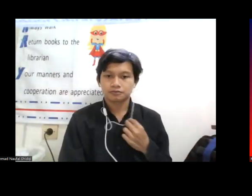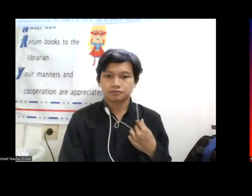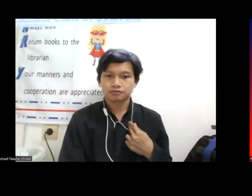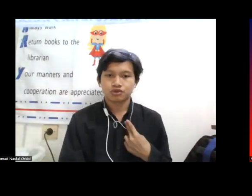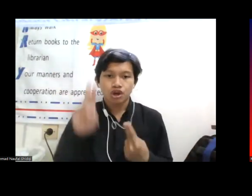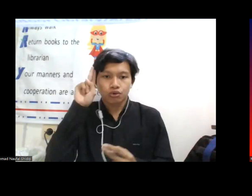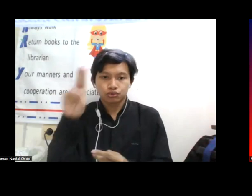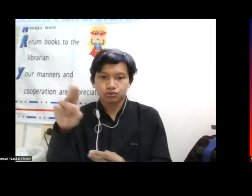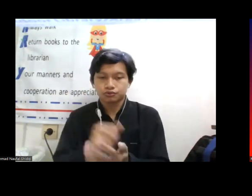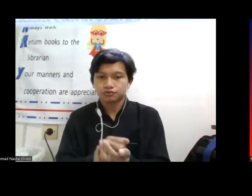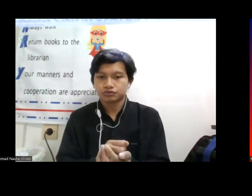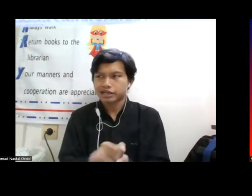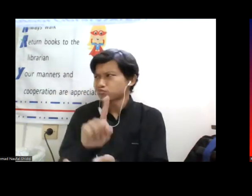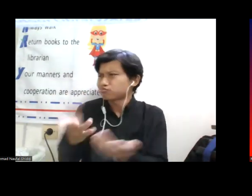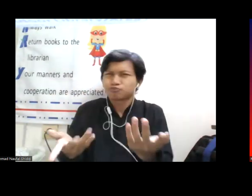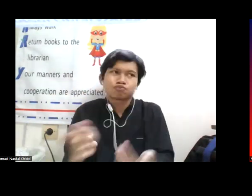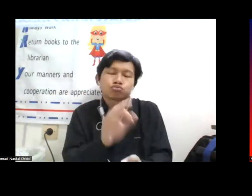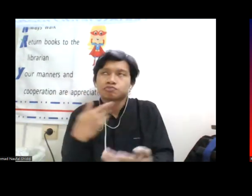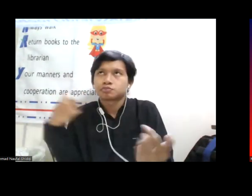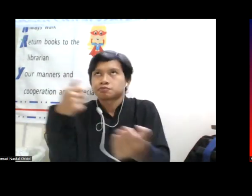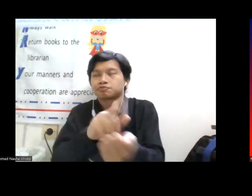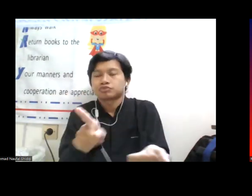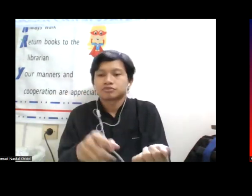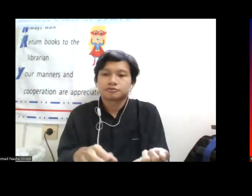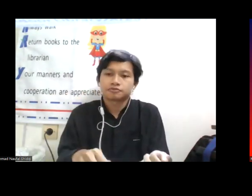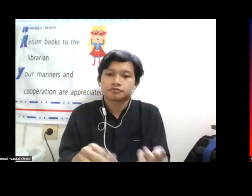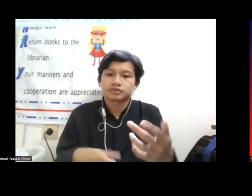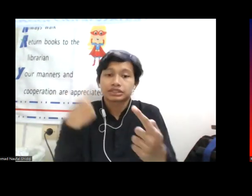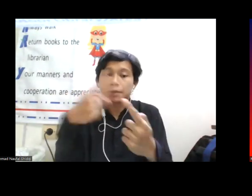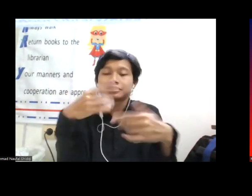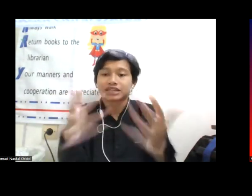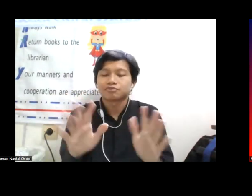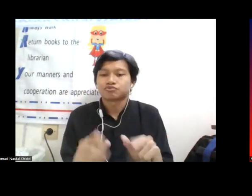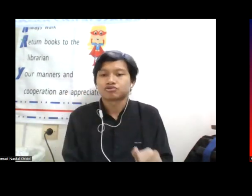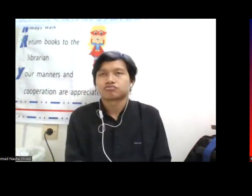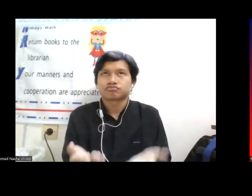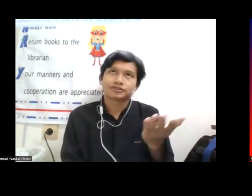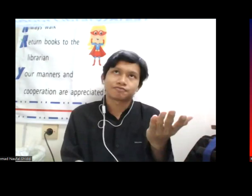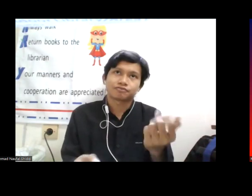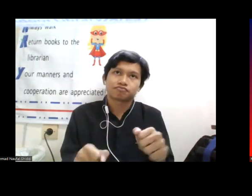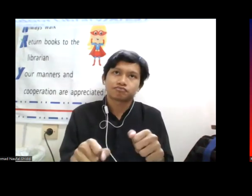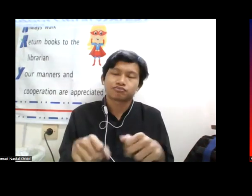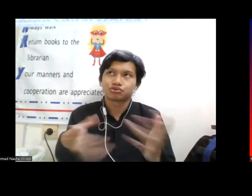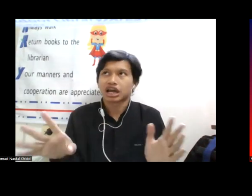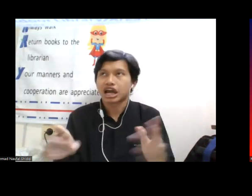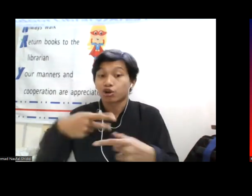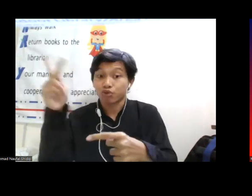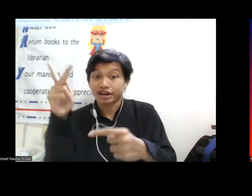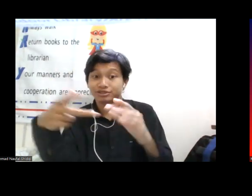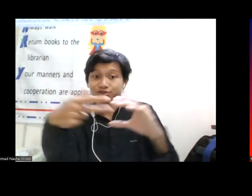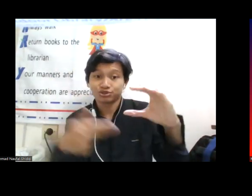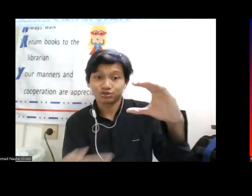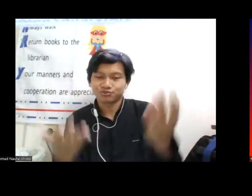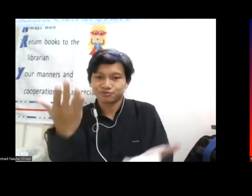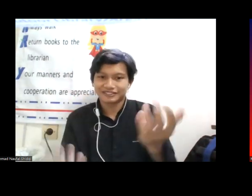bagi yang tadi belum sempat mengikuti kegiatan ini sampai dari awal atau mungkin sudah sudah